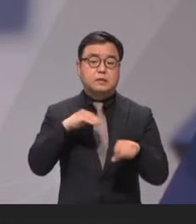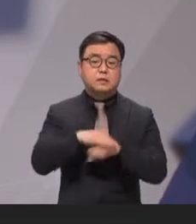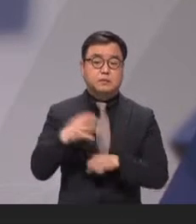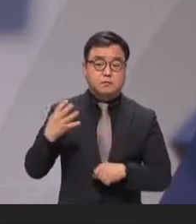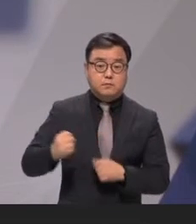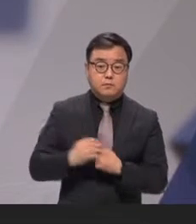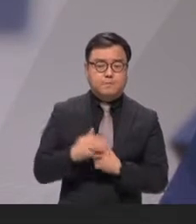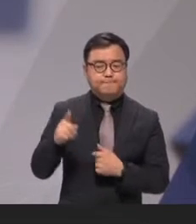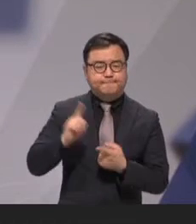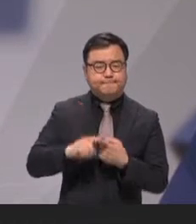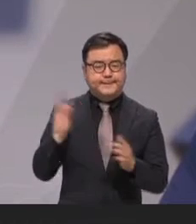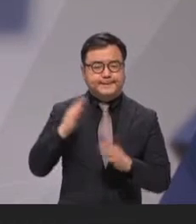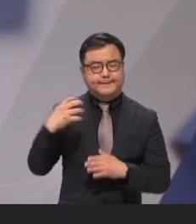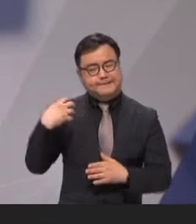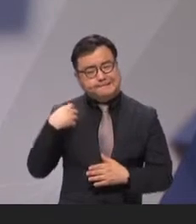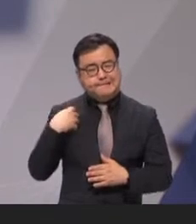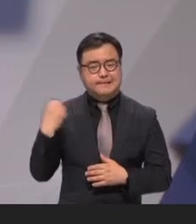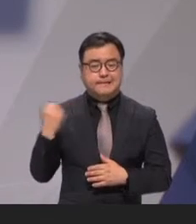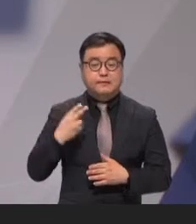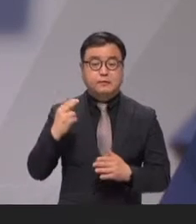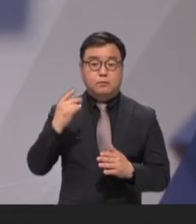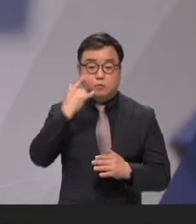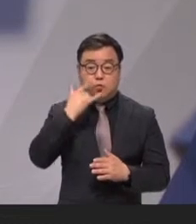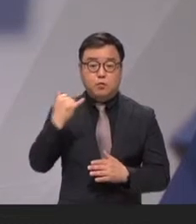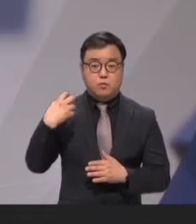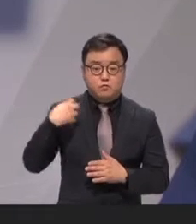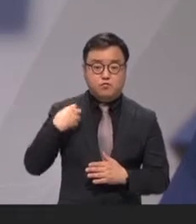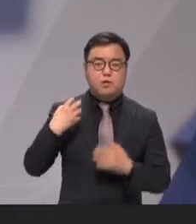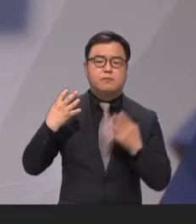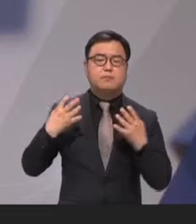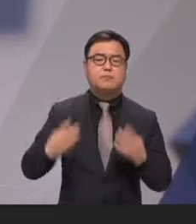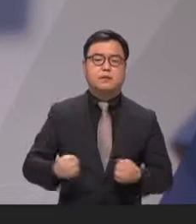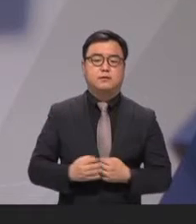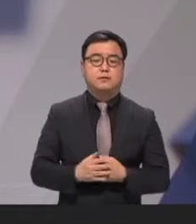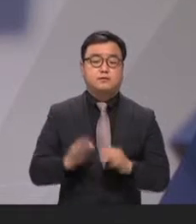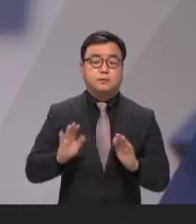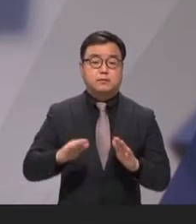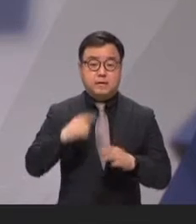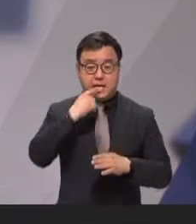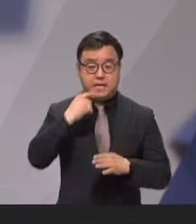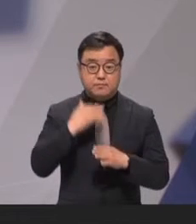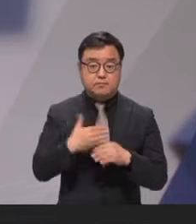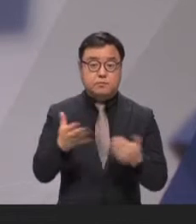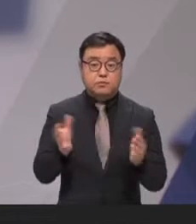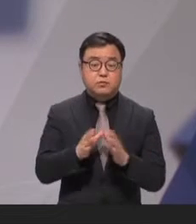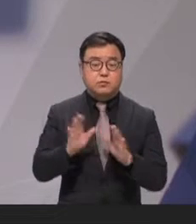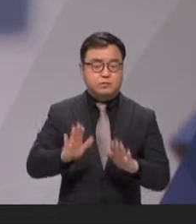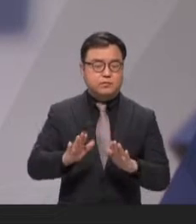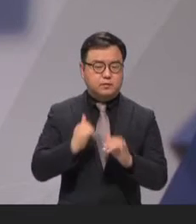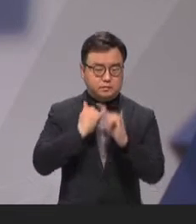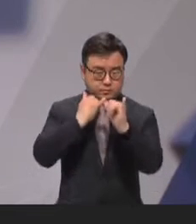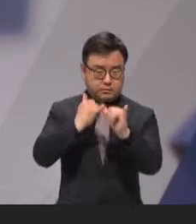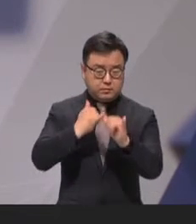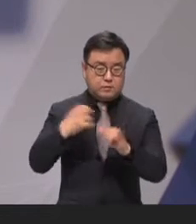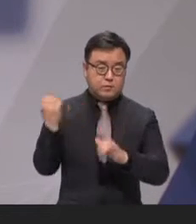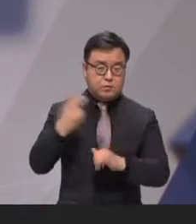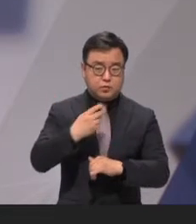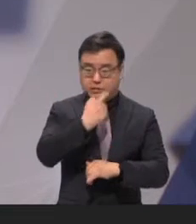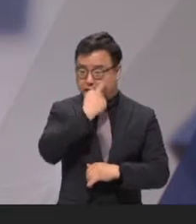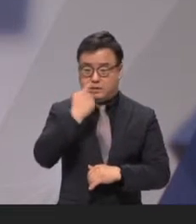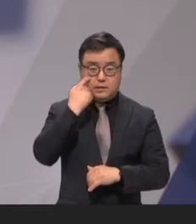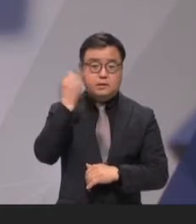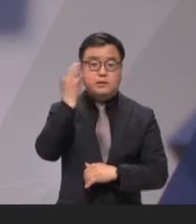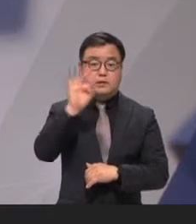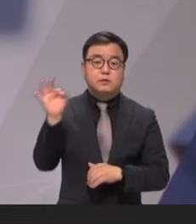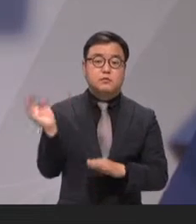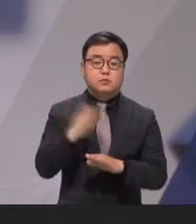보니까 여기에 대한 학생 부담, 학부모 부담이 상당히 심합니다. 그래서 이번에 더불어민주당은 이런 수상실적이나 각종 인증부터 시작해서